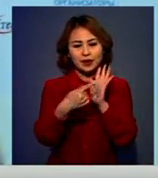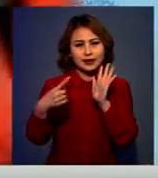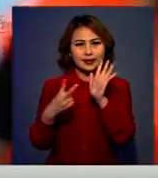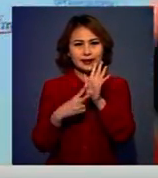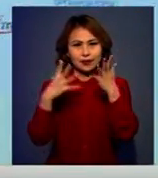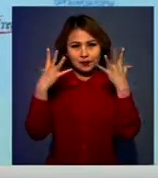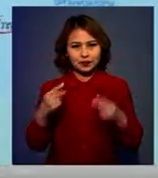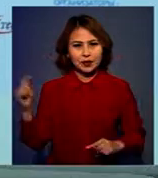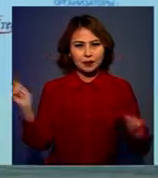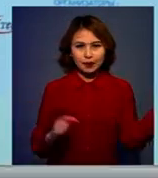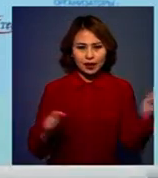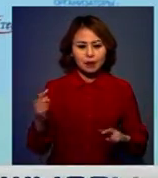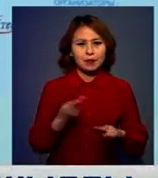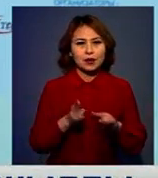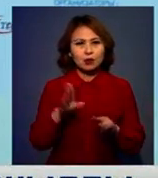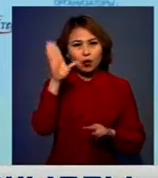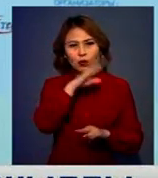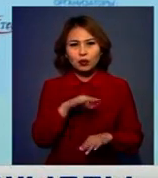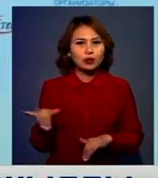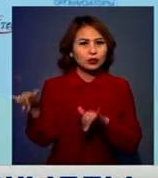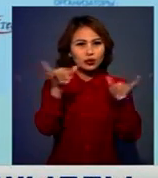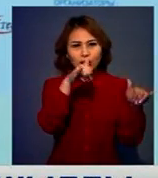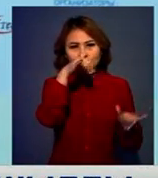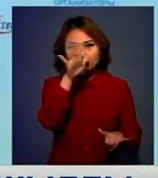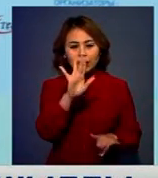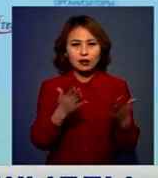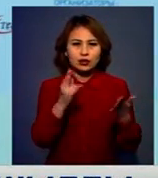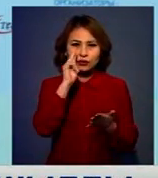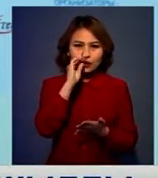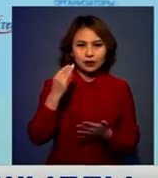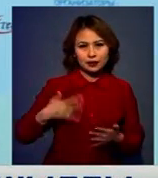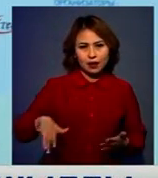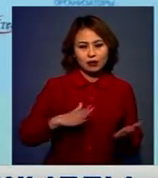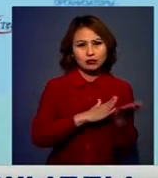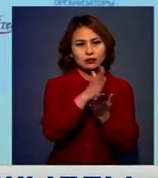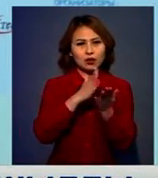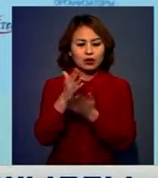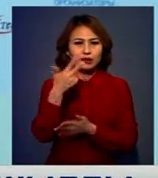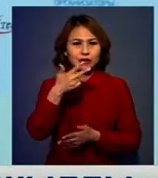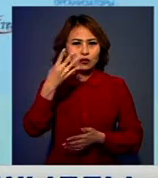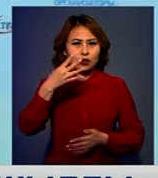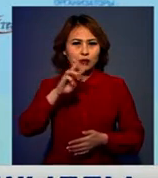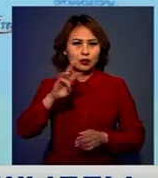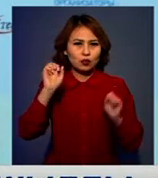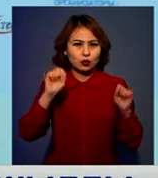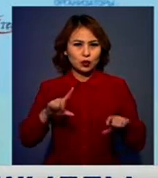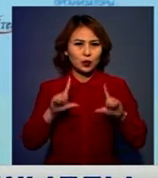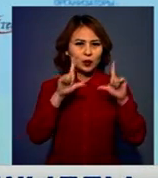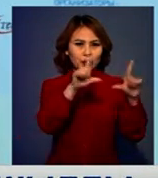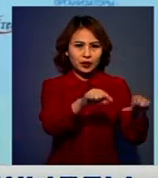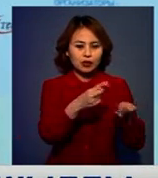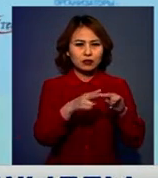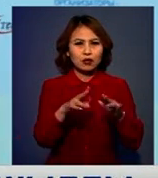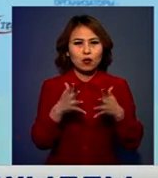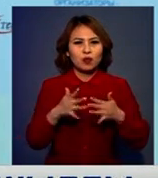Осы уақыт аралығында олар аймақтарды аралап үлгере алмайды. Енді Шымкентке, Тараз бен Өскеменге 30-40 минутта жетуге болады. Демек,